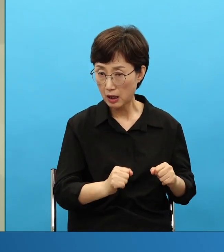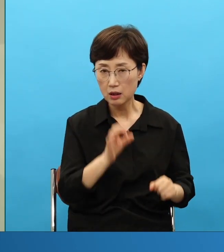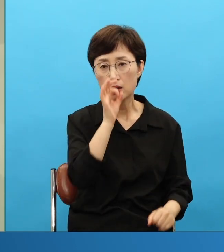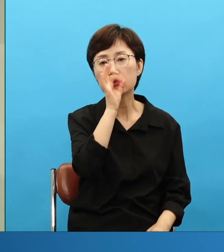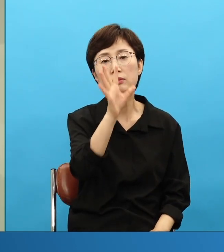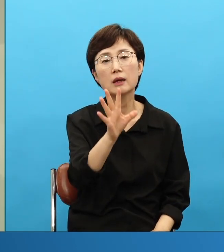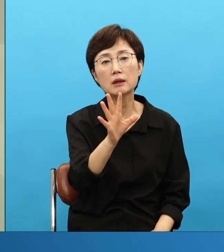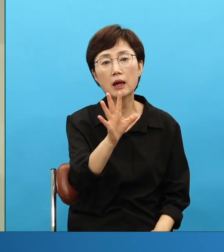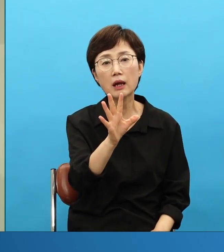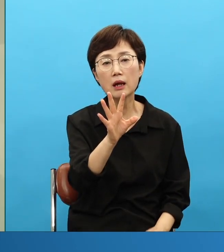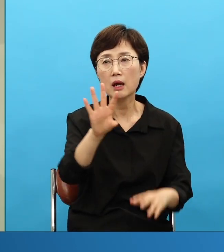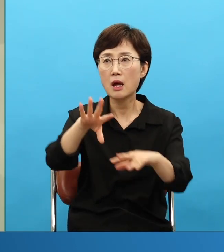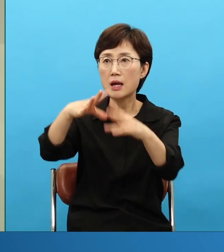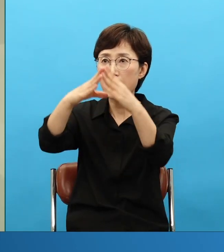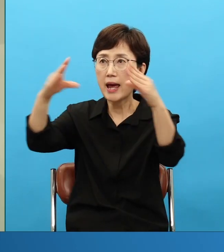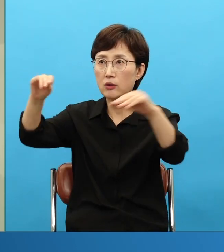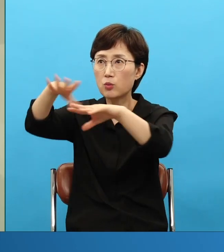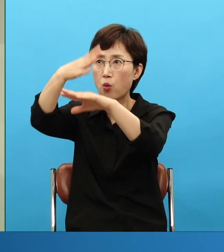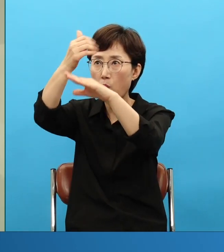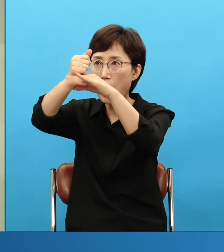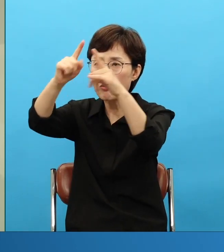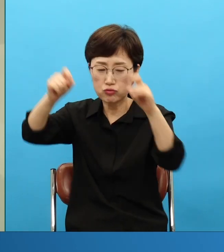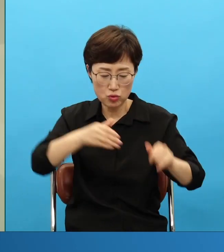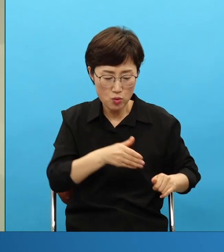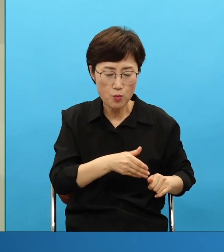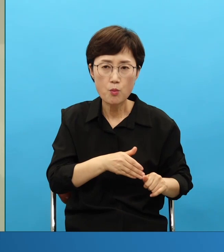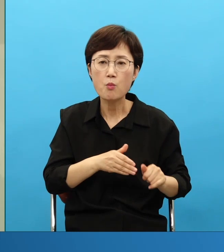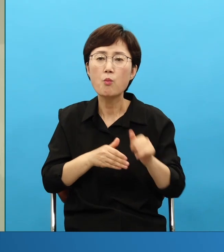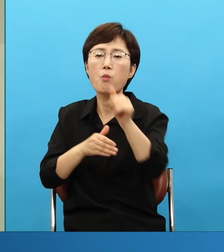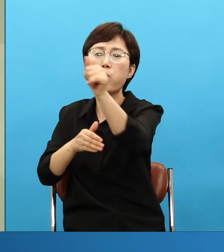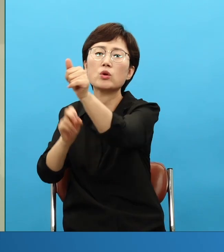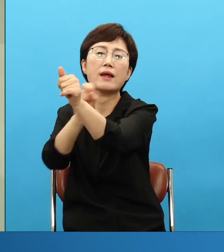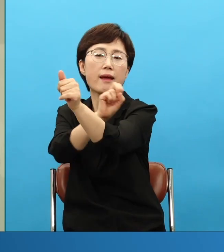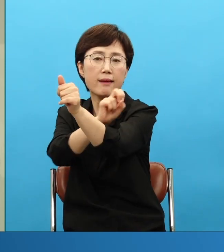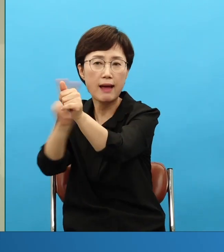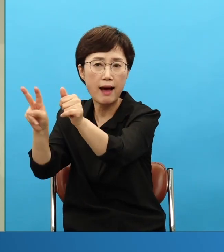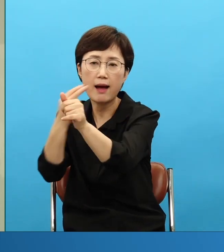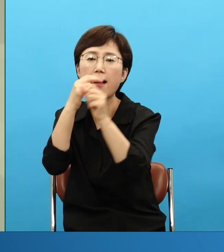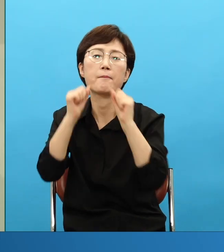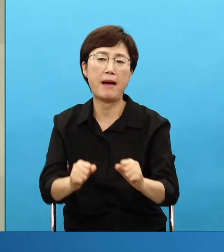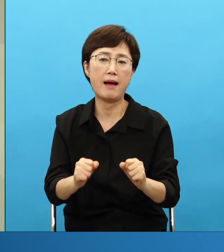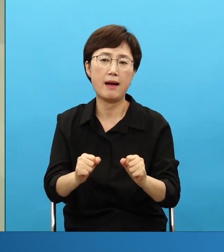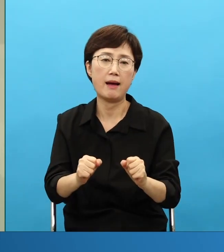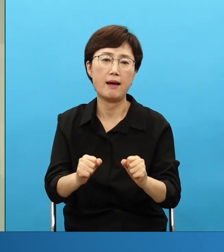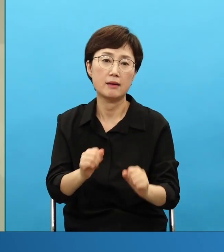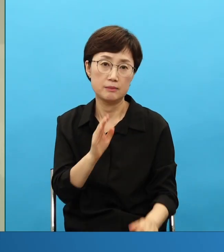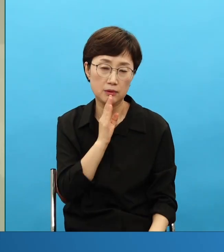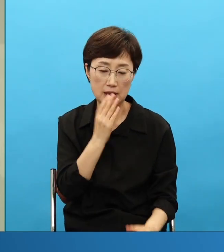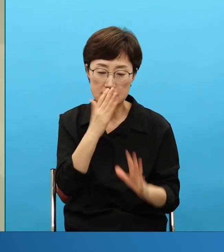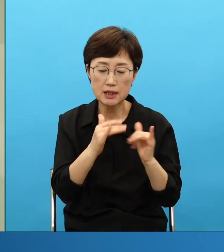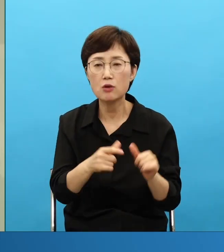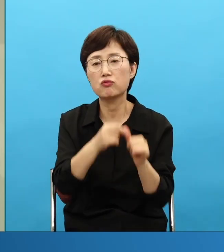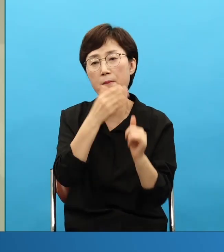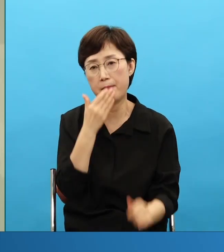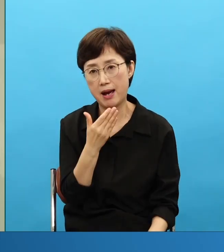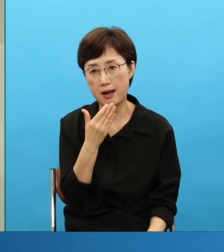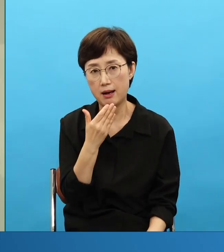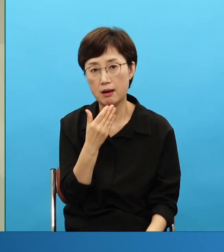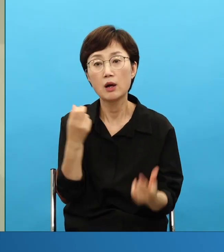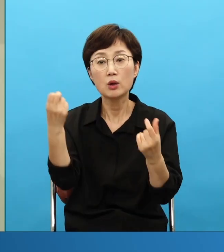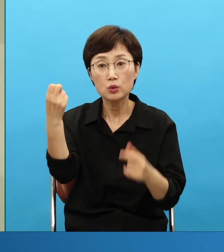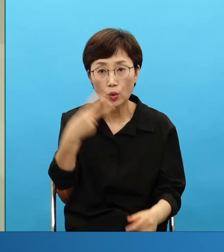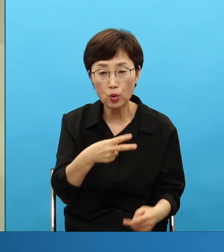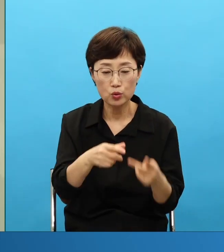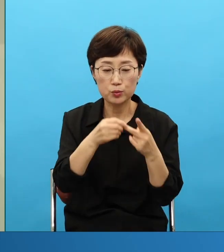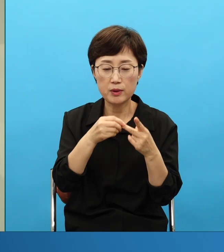save Egypt. 그게 하나님의 절대 망대를 세운 겁니다. And that's what it means to raise God's absolute 그뿐만 partisan. 아닙니다. Not only that, 라합 같은 사람 people